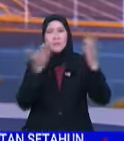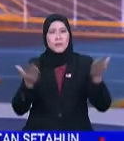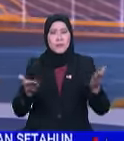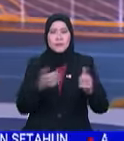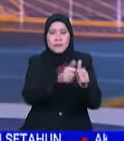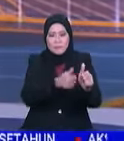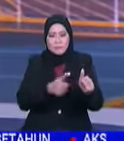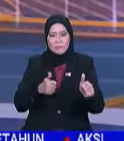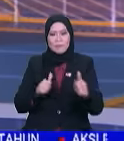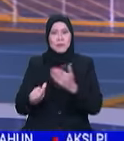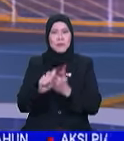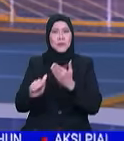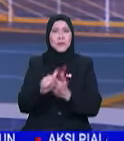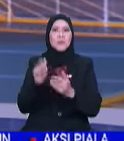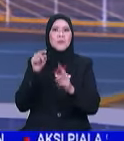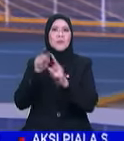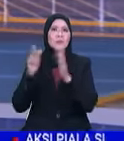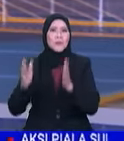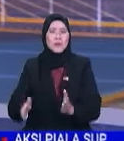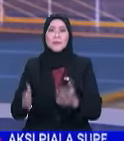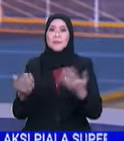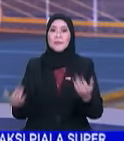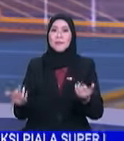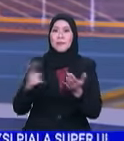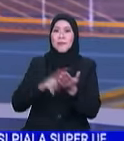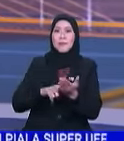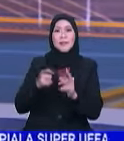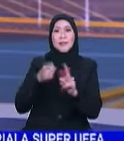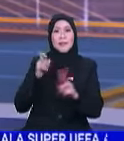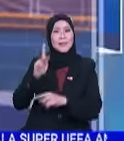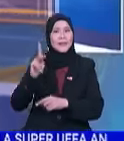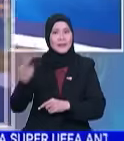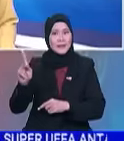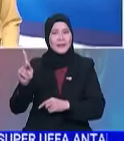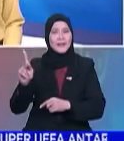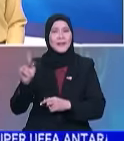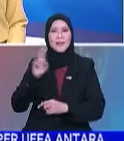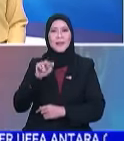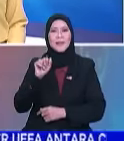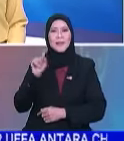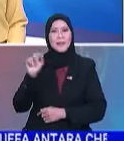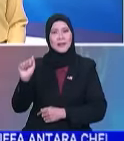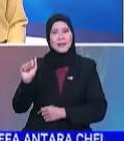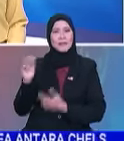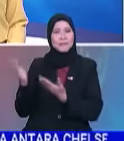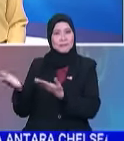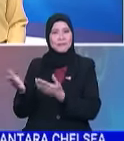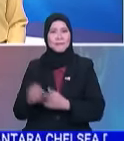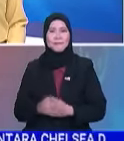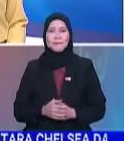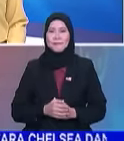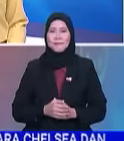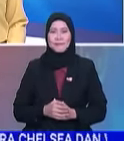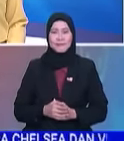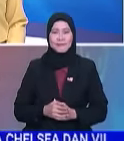mengelakkan risiko kepada penduduk. Kita ikuti perkembangan dari Kota Kinabalu petang ini bersama dengan Rita Alusius Malik. Rita.